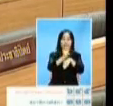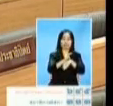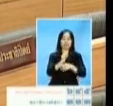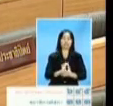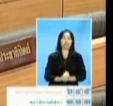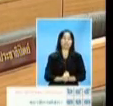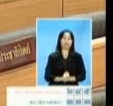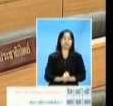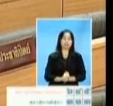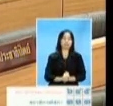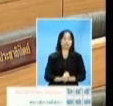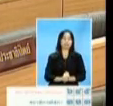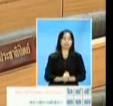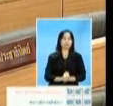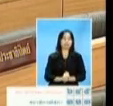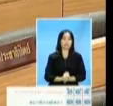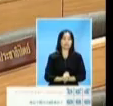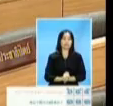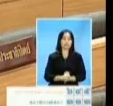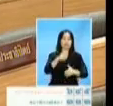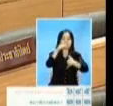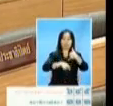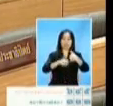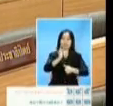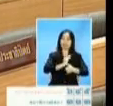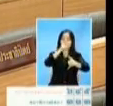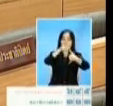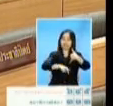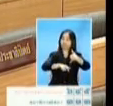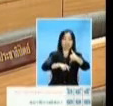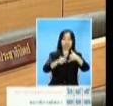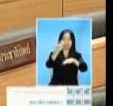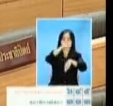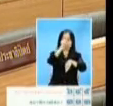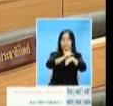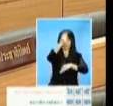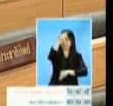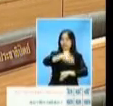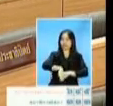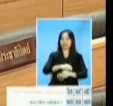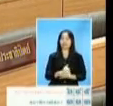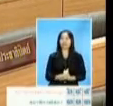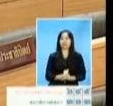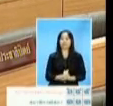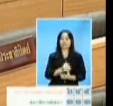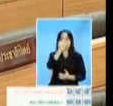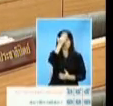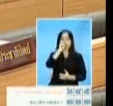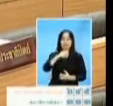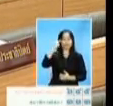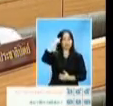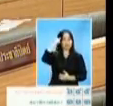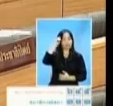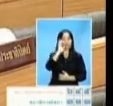าครับท่านไม่มีคุณสมบัติพอที่จะนั่งขึ้นมานั่งเป็นประธานรัฐสภาในขณะนี้ครับเพราะทัศนคติของท่